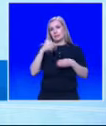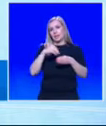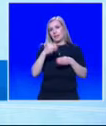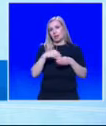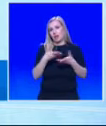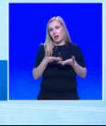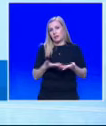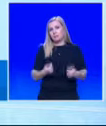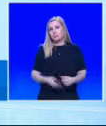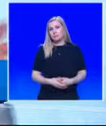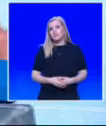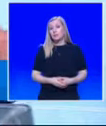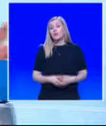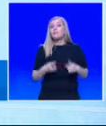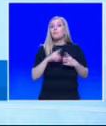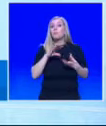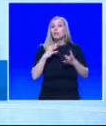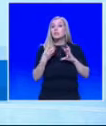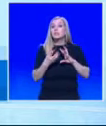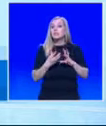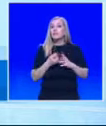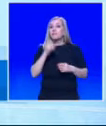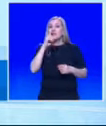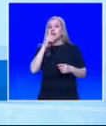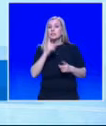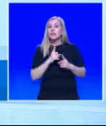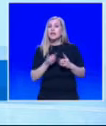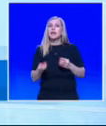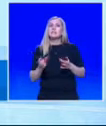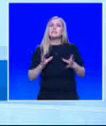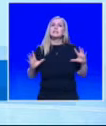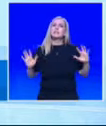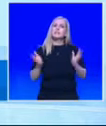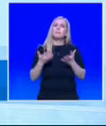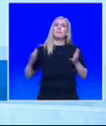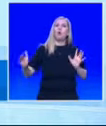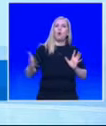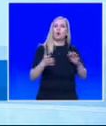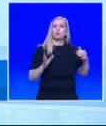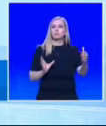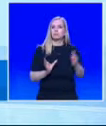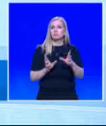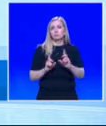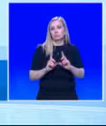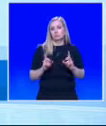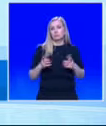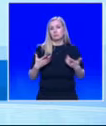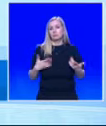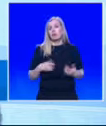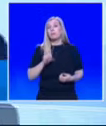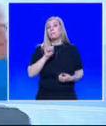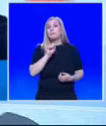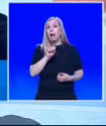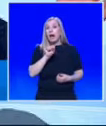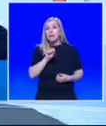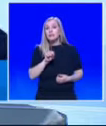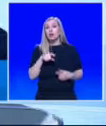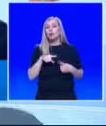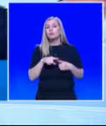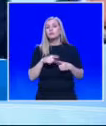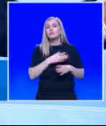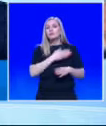В политиката най-важно не са механичните сборове. Още повече на партии, които идеологически би трябвало да са